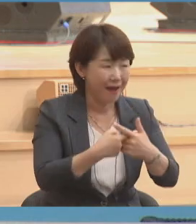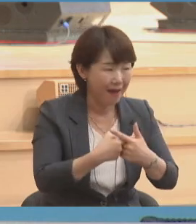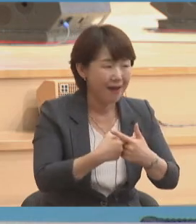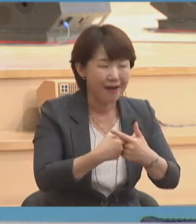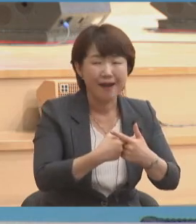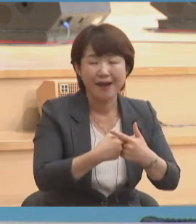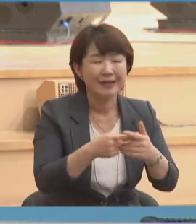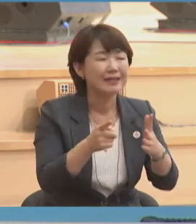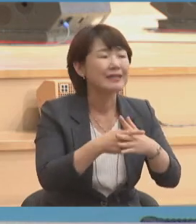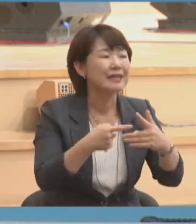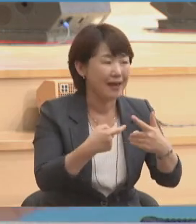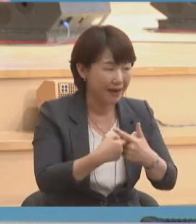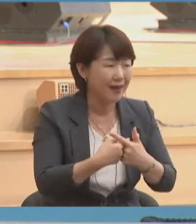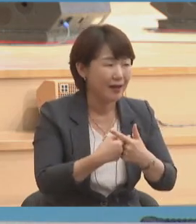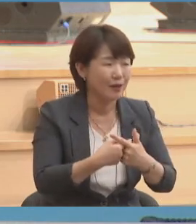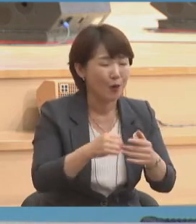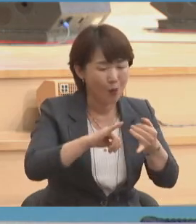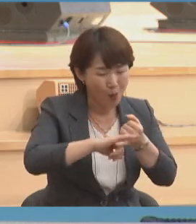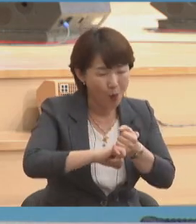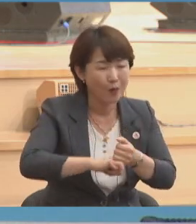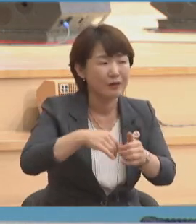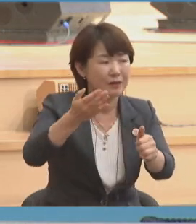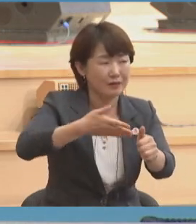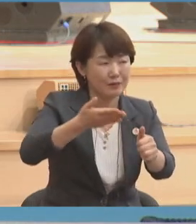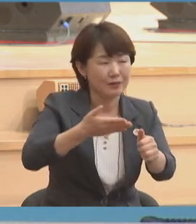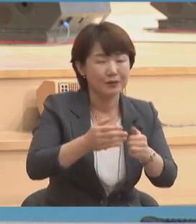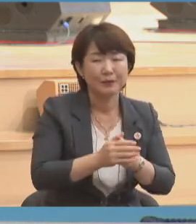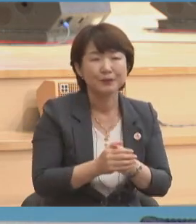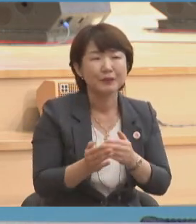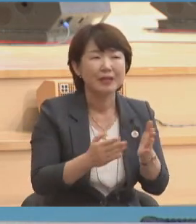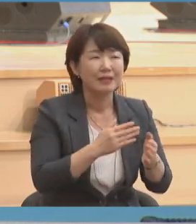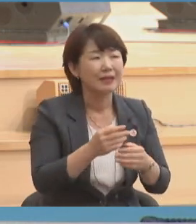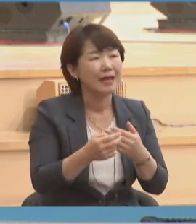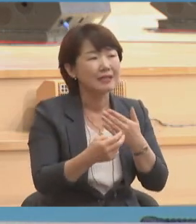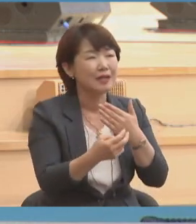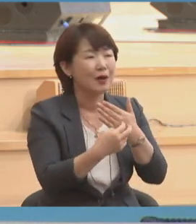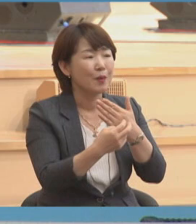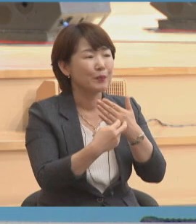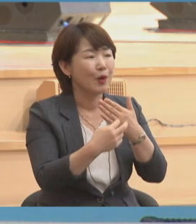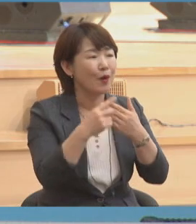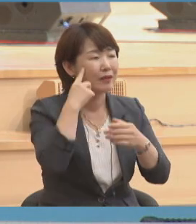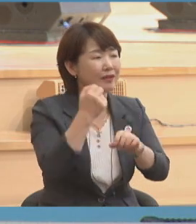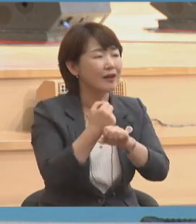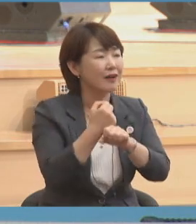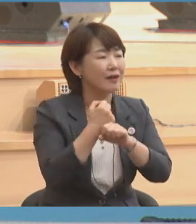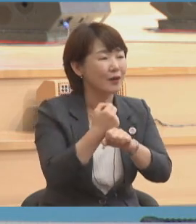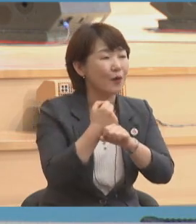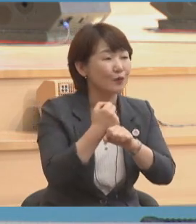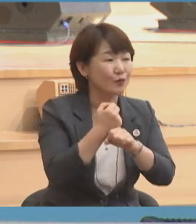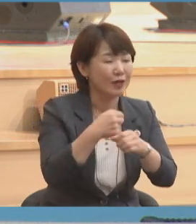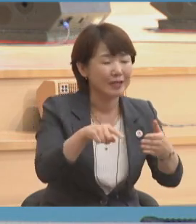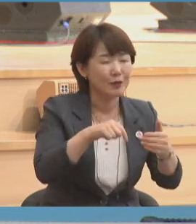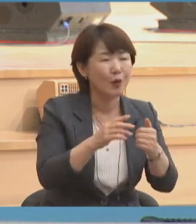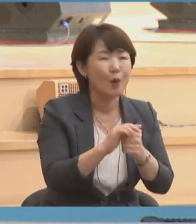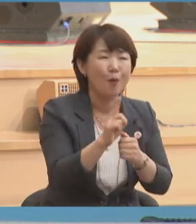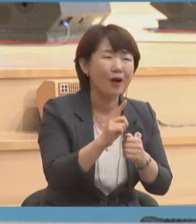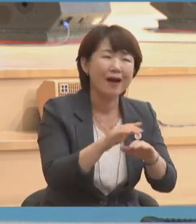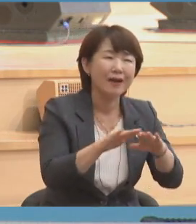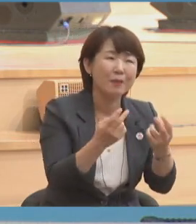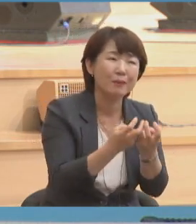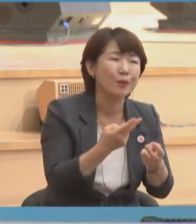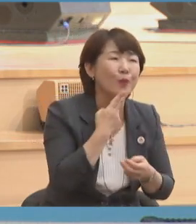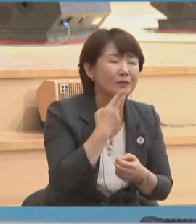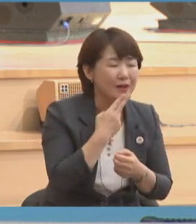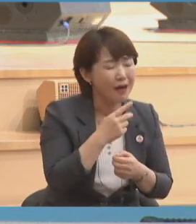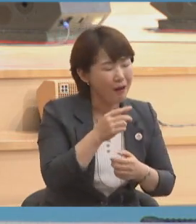축원합니다. 여러분, 의학계에서요 어떻게 할 방법이 없는 질병이 있어요. 여러 가지